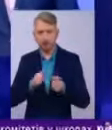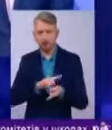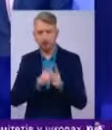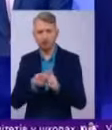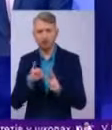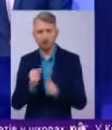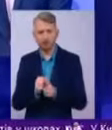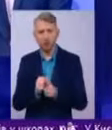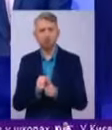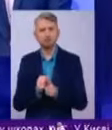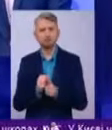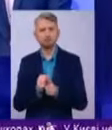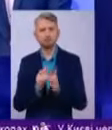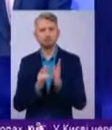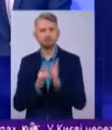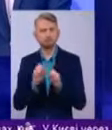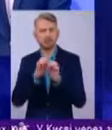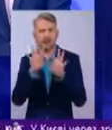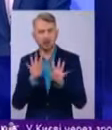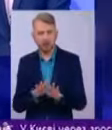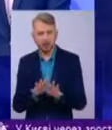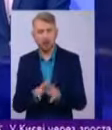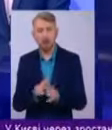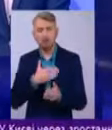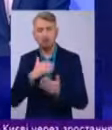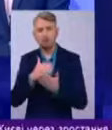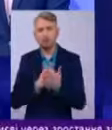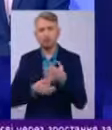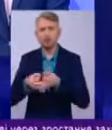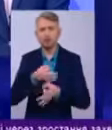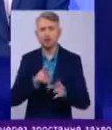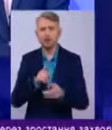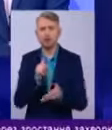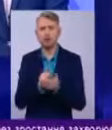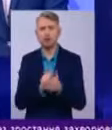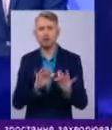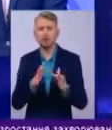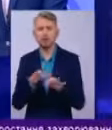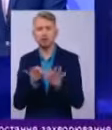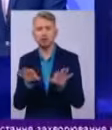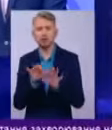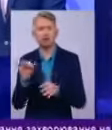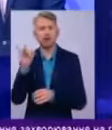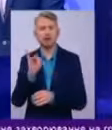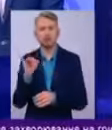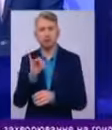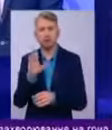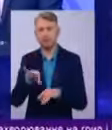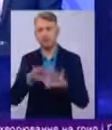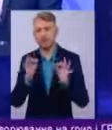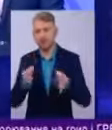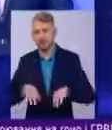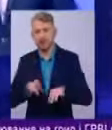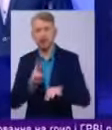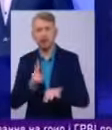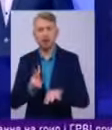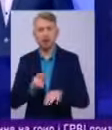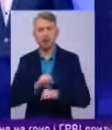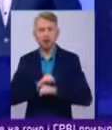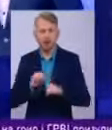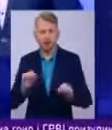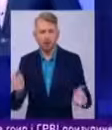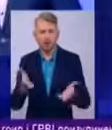на сакральних жертв. Зараз у нашій програмі подискутуємо, як має відбуватися трактування історії в мистецтві, як